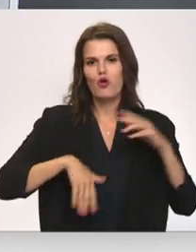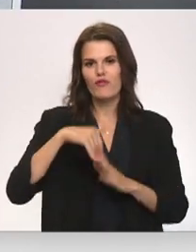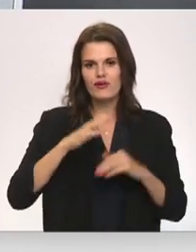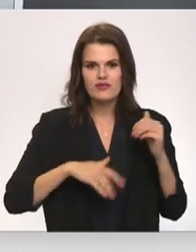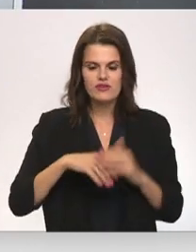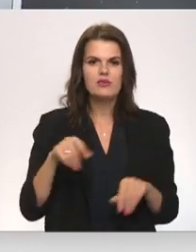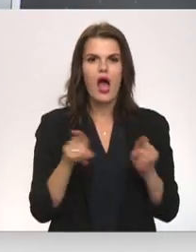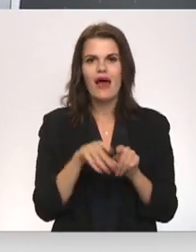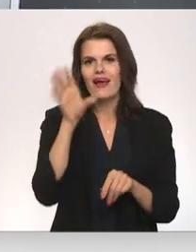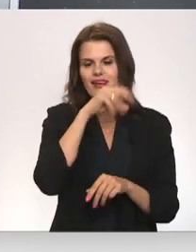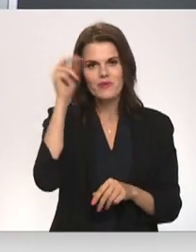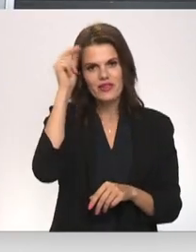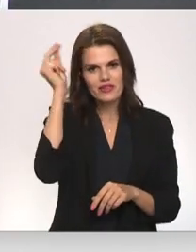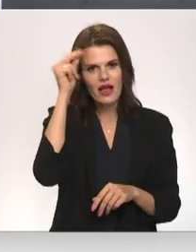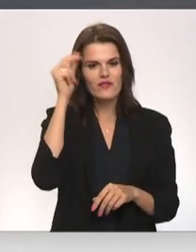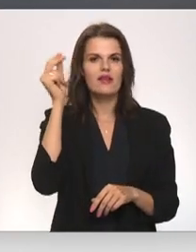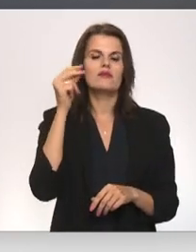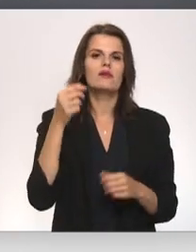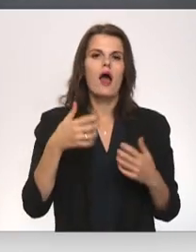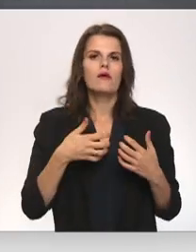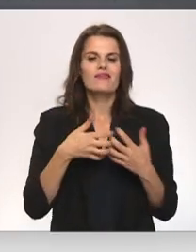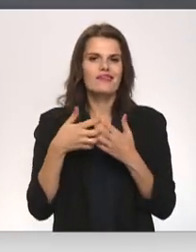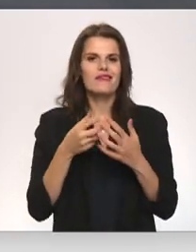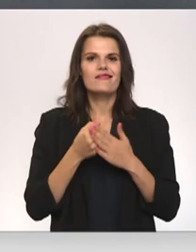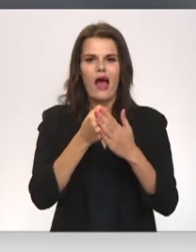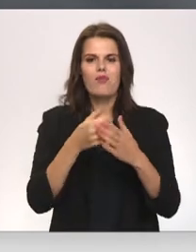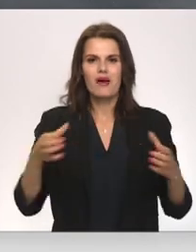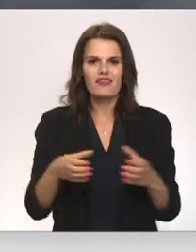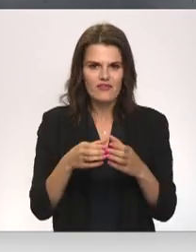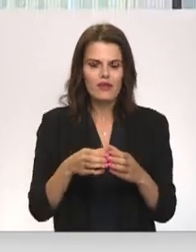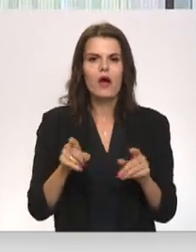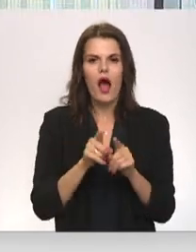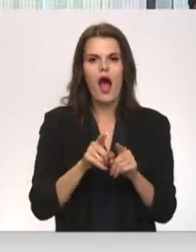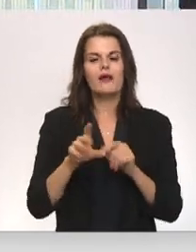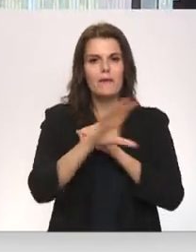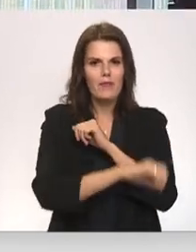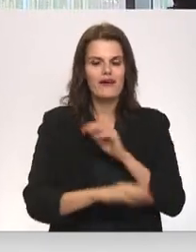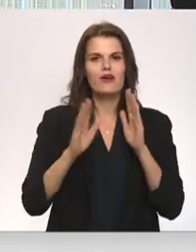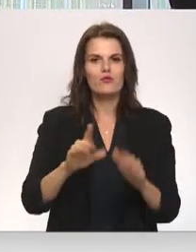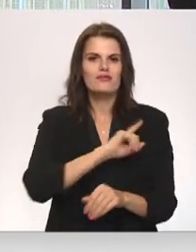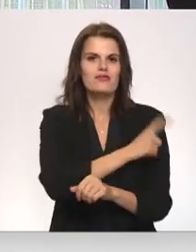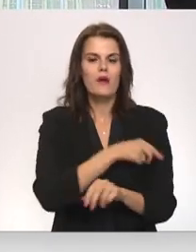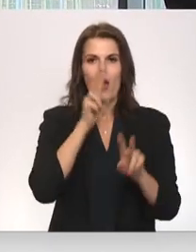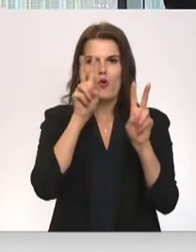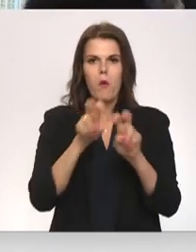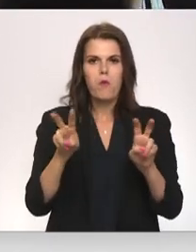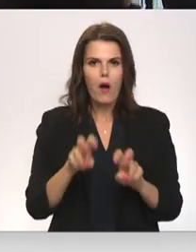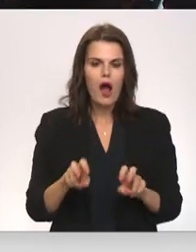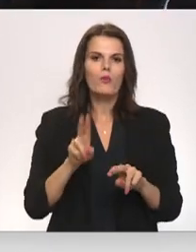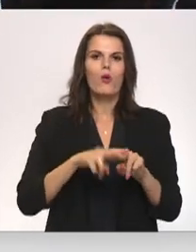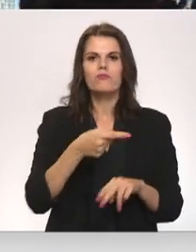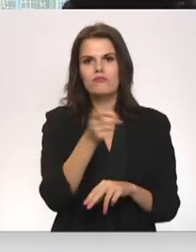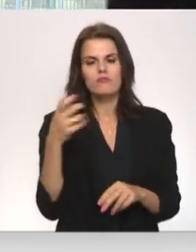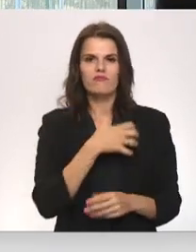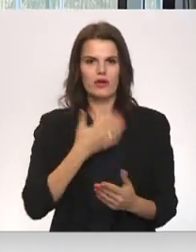Būs iespēja trenēties kainieku vai kaujas atbalsta vienībās. Dienesta beigās būs spēja pārbaud, un tad arī Valsts aizsardzības dienestā dienējošiem